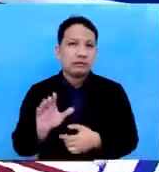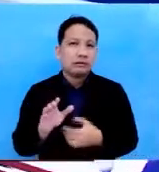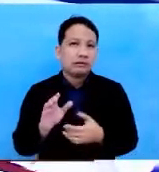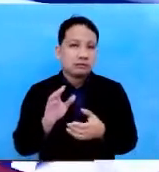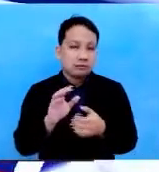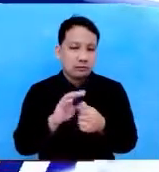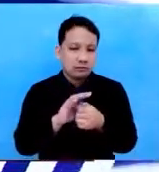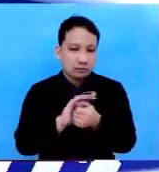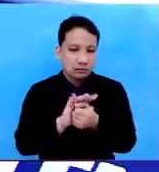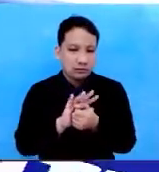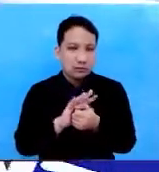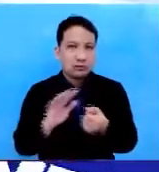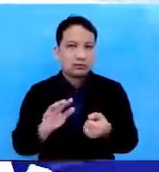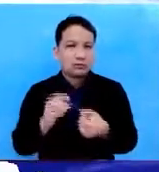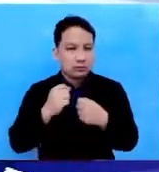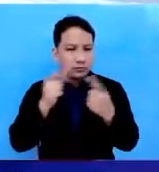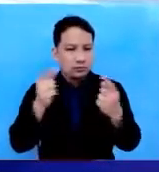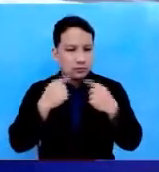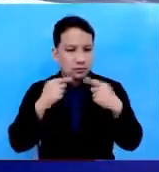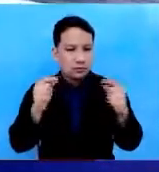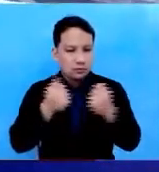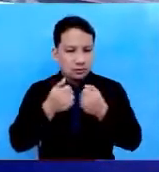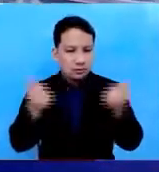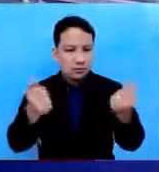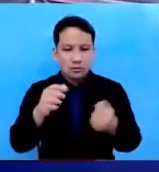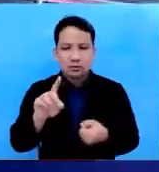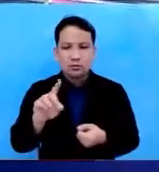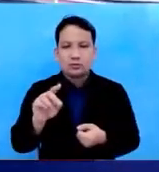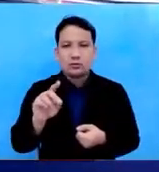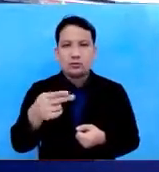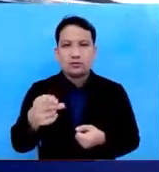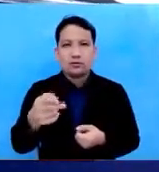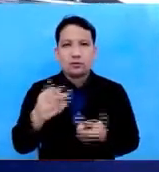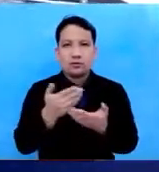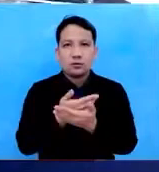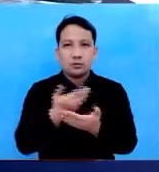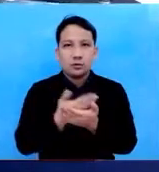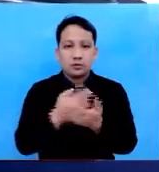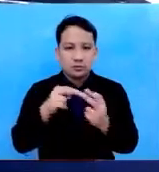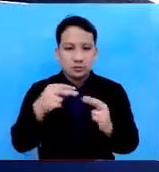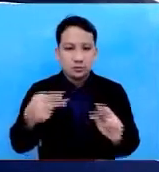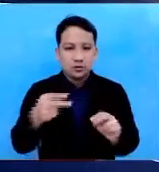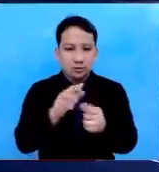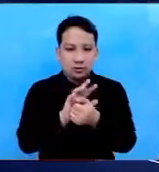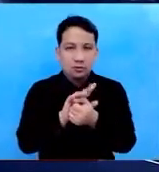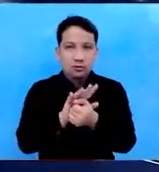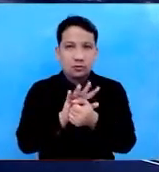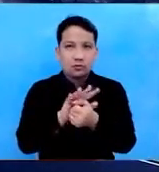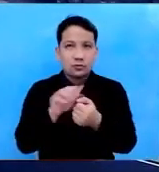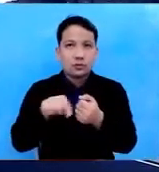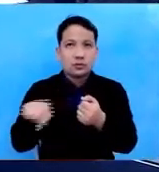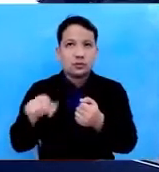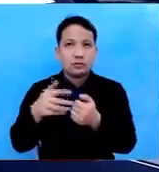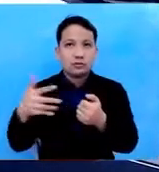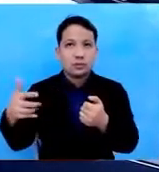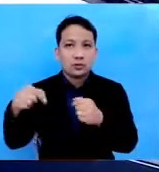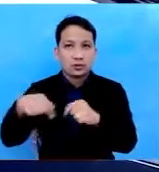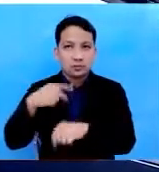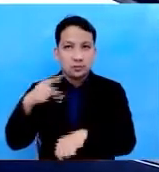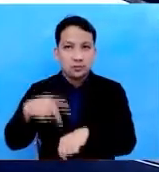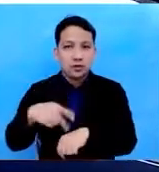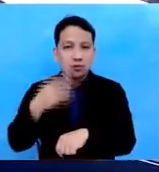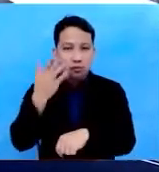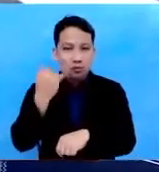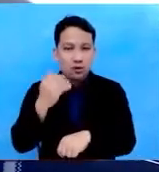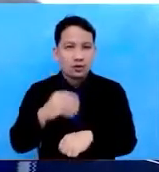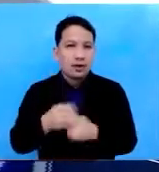Marami ang nabigla nang i-anunsyo ng Department of Health ang pagdating ng mga kaso ng bagong COVID-19 variants dito sa Pilipinas. Lalo't biglang ang